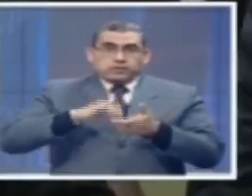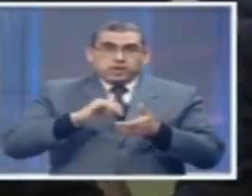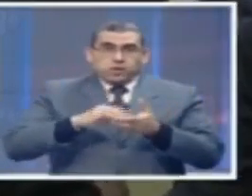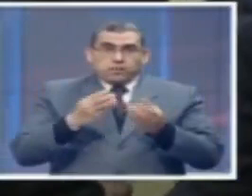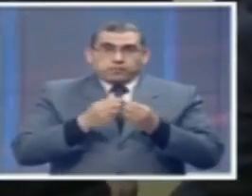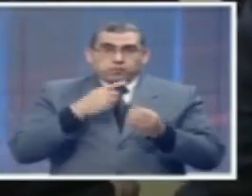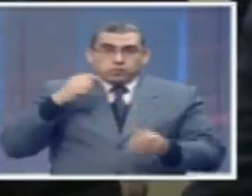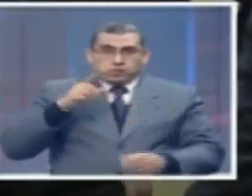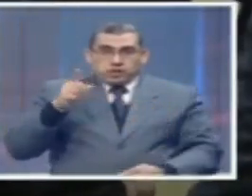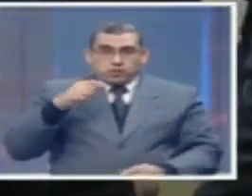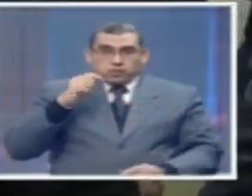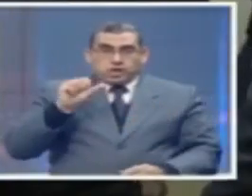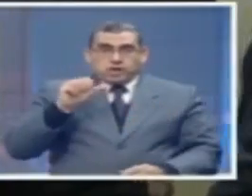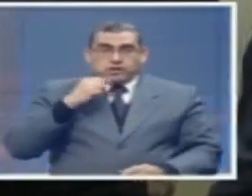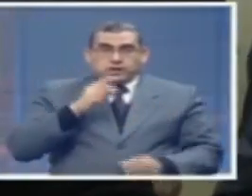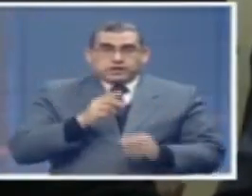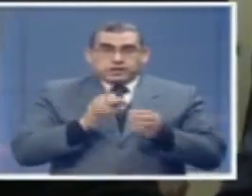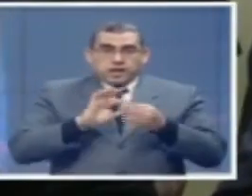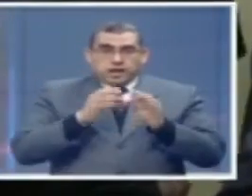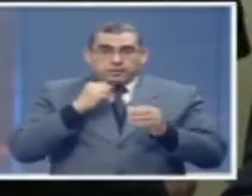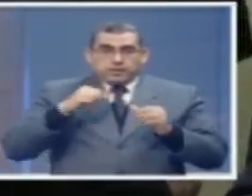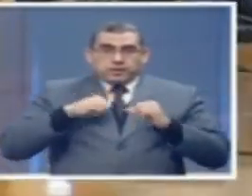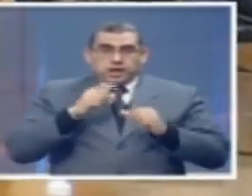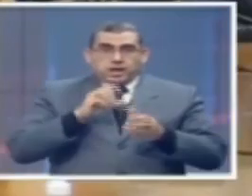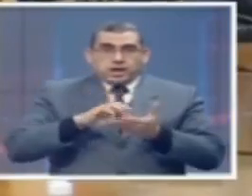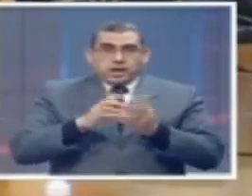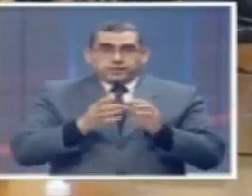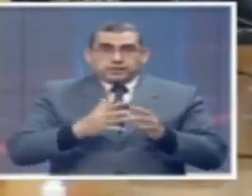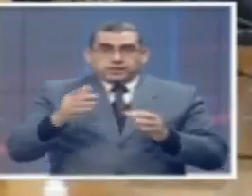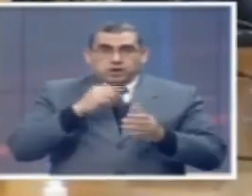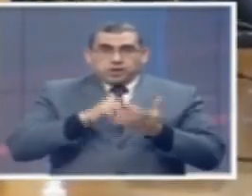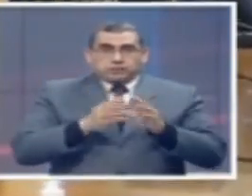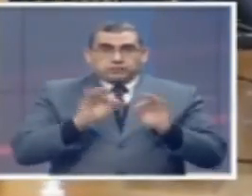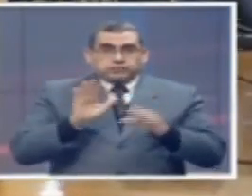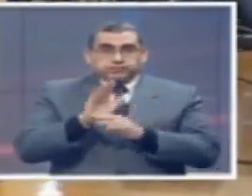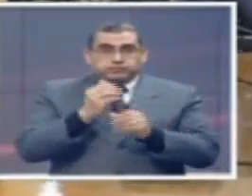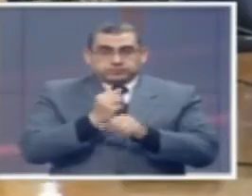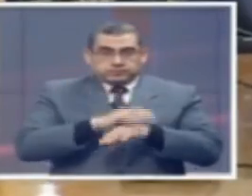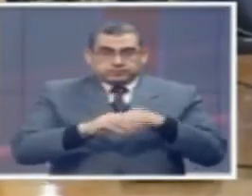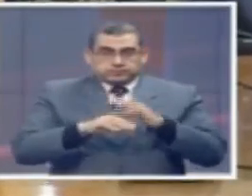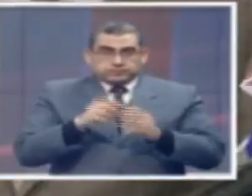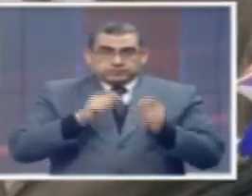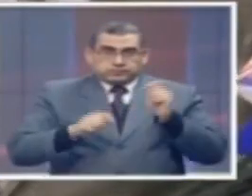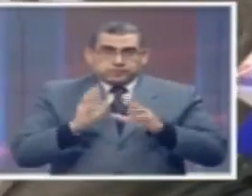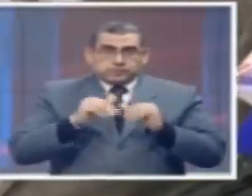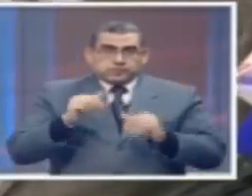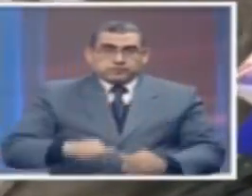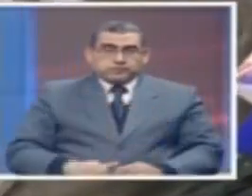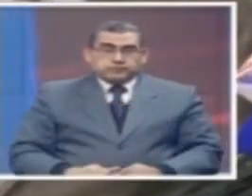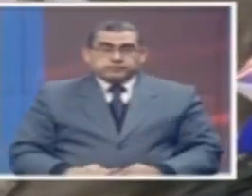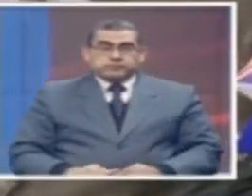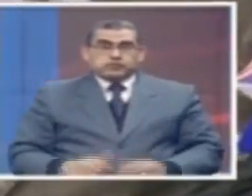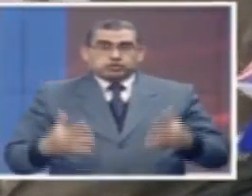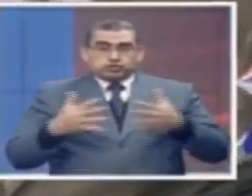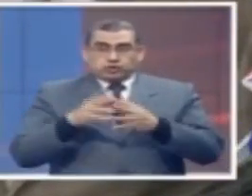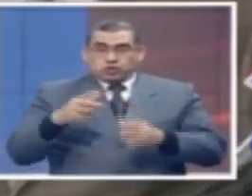بين الوزارة والاتحاد النوعي للأندية الروترية لدعم قطاع الحرف اليدوية في مصر. شراكة بين الجانب